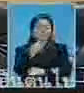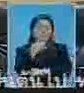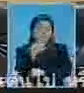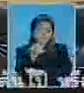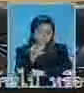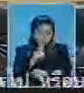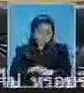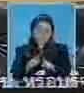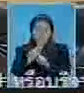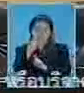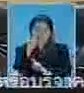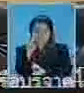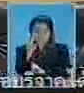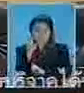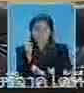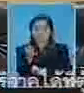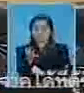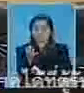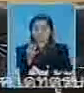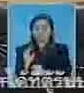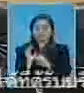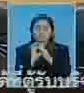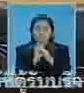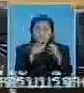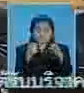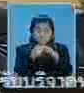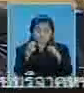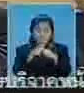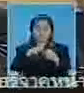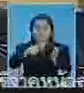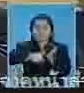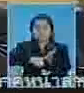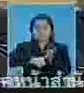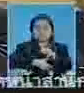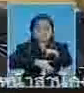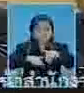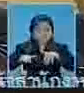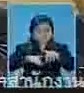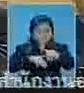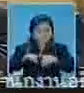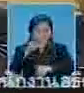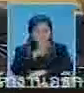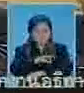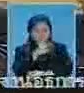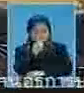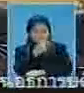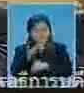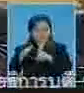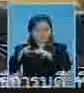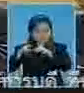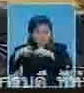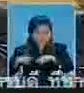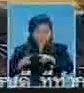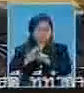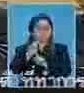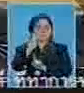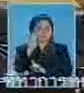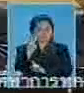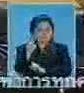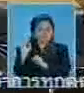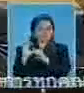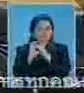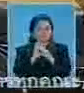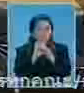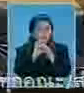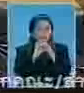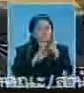ไรบ้างเรื่องแรกนะครับก็คือเรื่องของปัญหาหนี้สาธารณะนะครับในสายตาของท่านเรื่องที่สองก็คือการยกระดับ